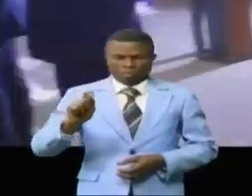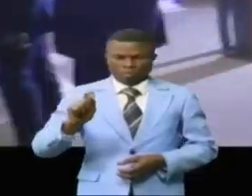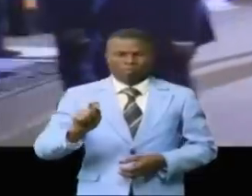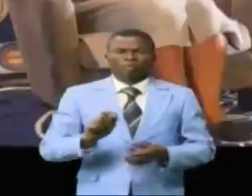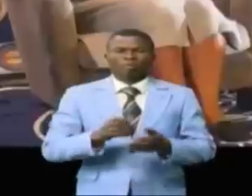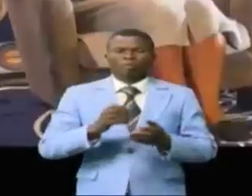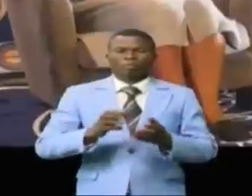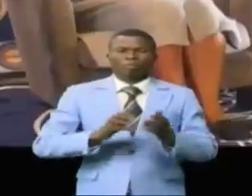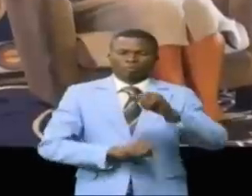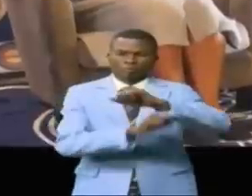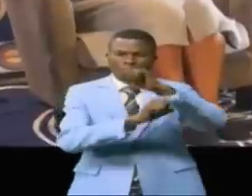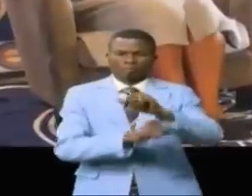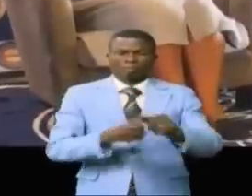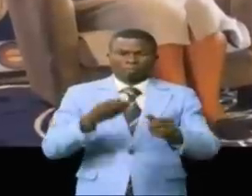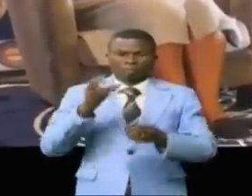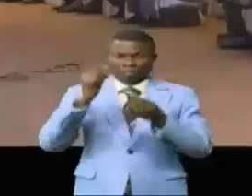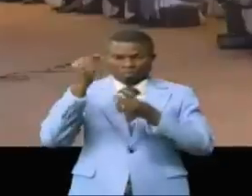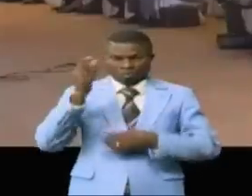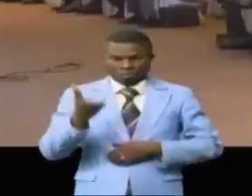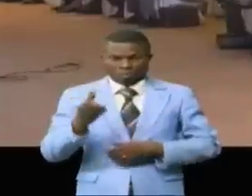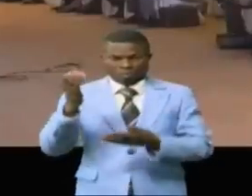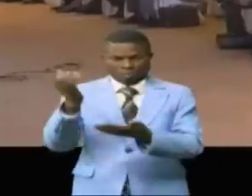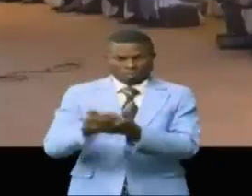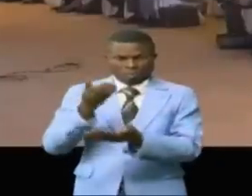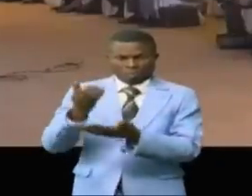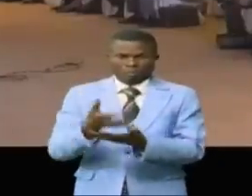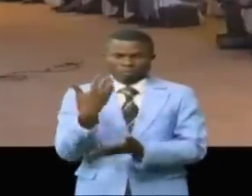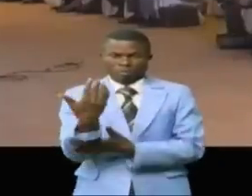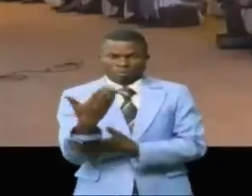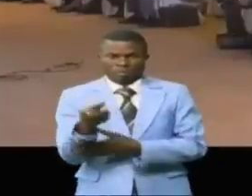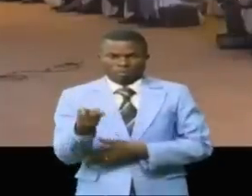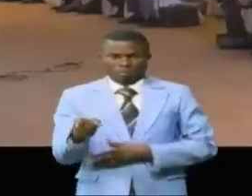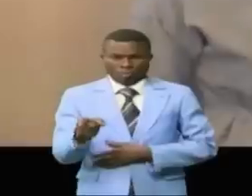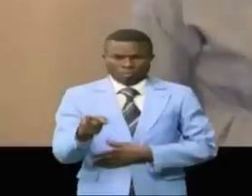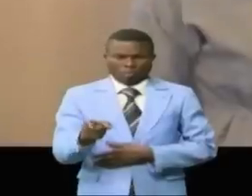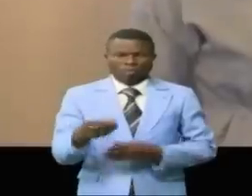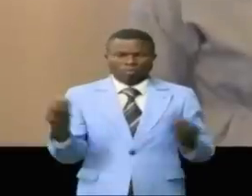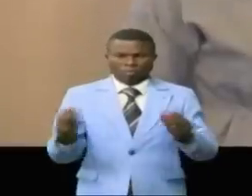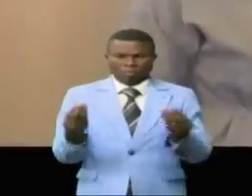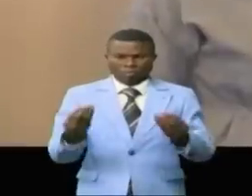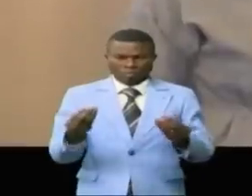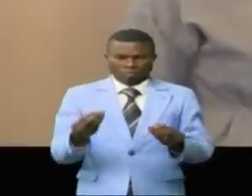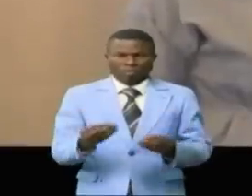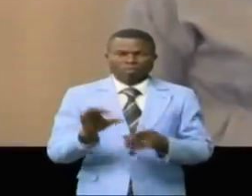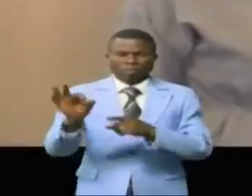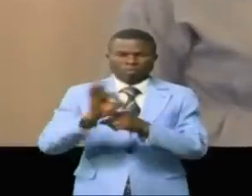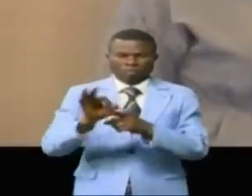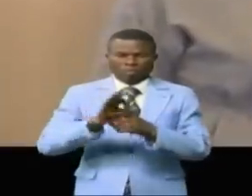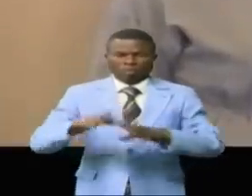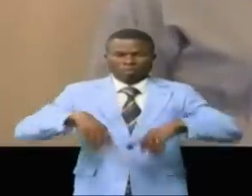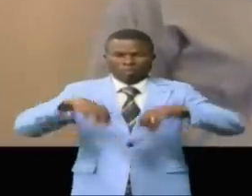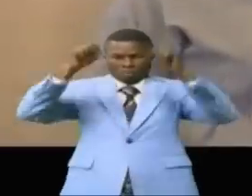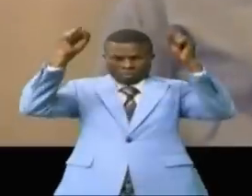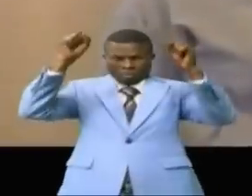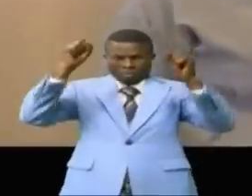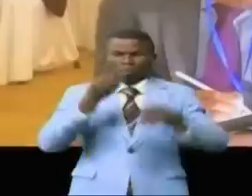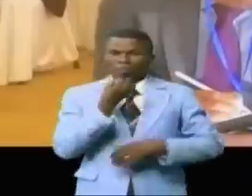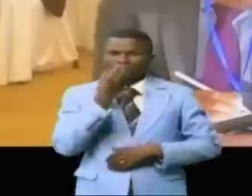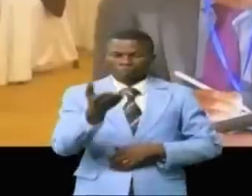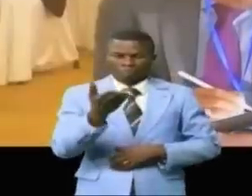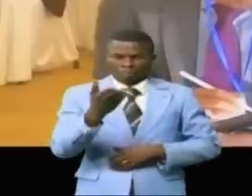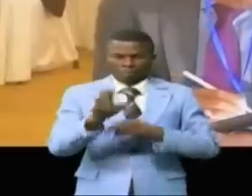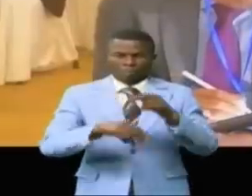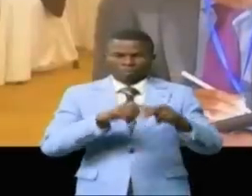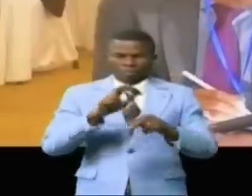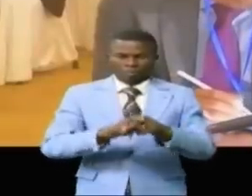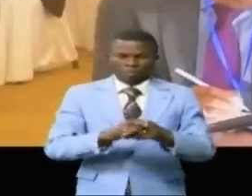monopole de l'achat du cobalt issu de l'exploitation artisanale, c'est la raison d'être de l'atelier de validation du modèle énorme.